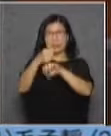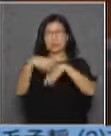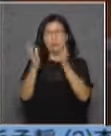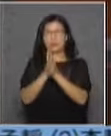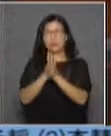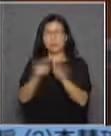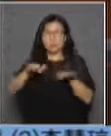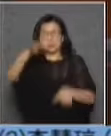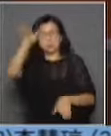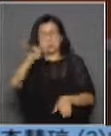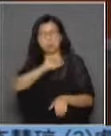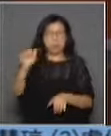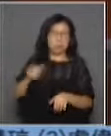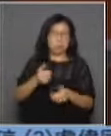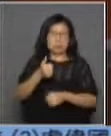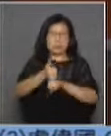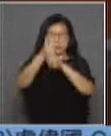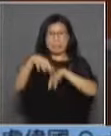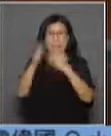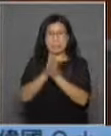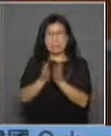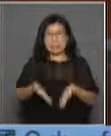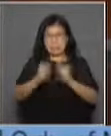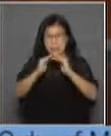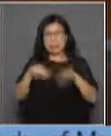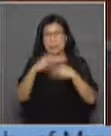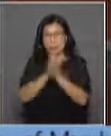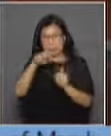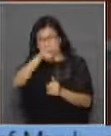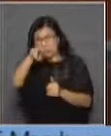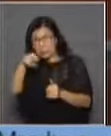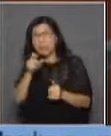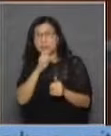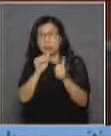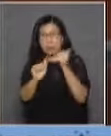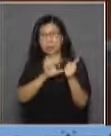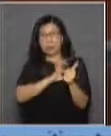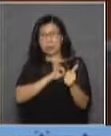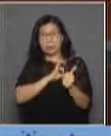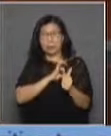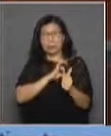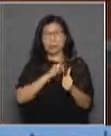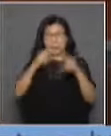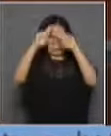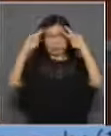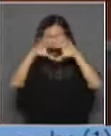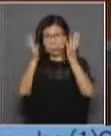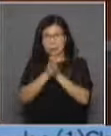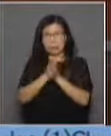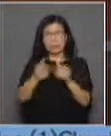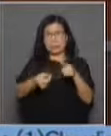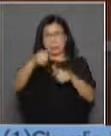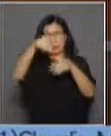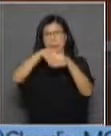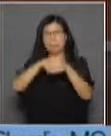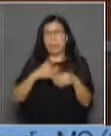持要成立呢個嘅調查委員會。但是公投对保皇党来讲，对共产党来讲是最恐惧的